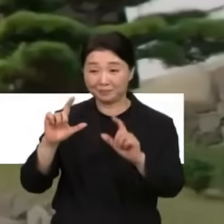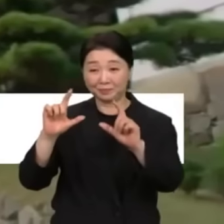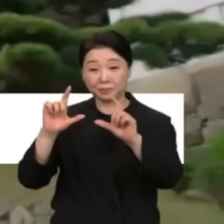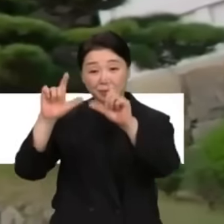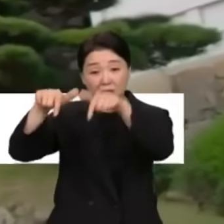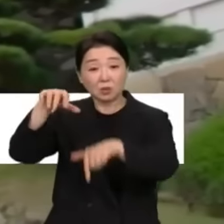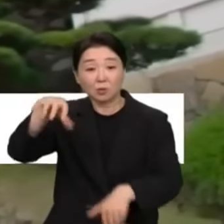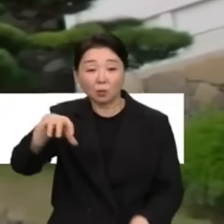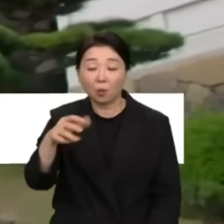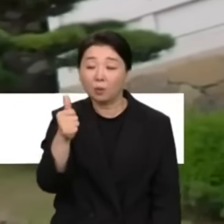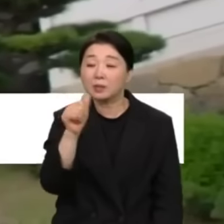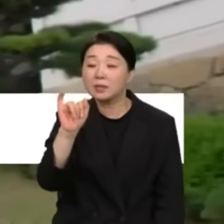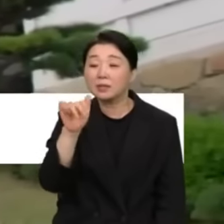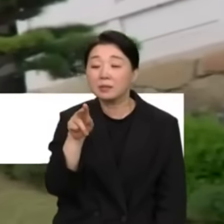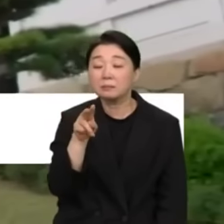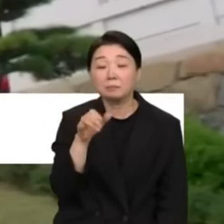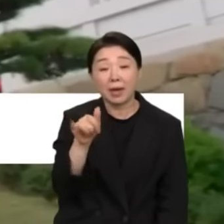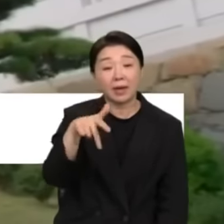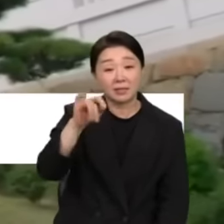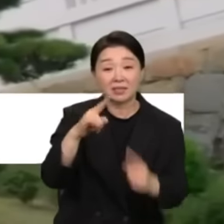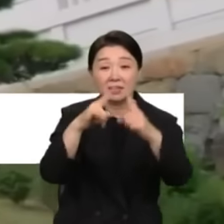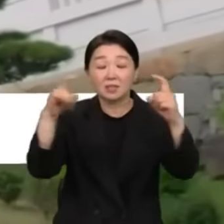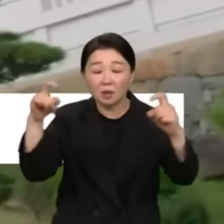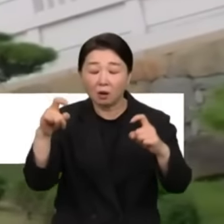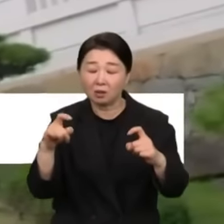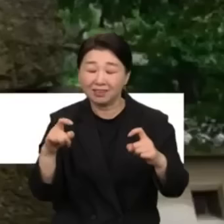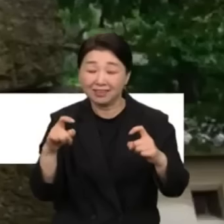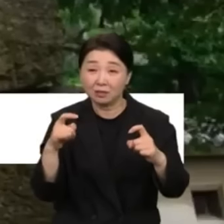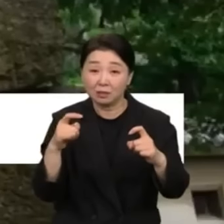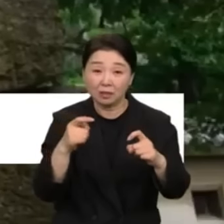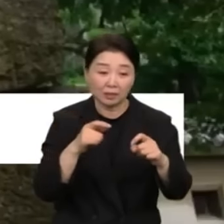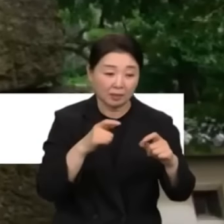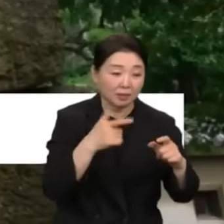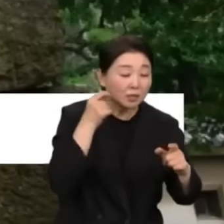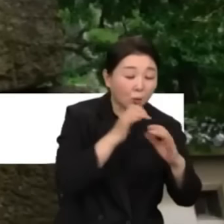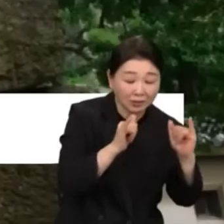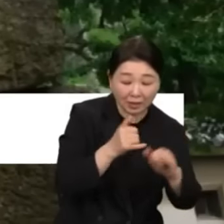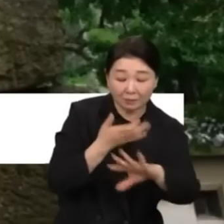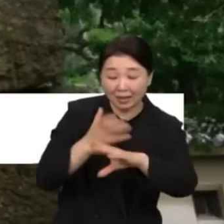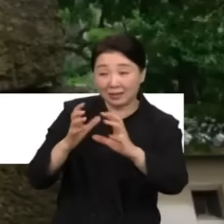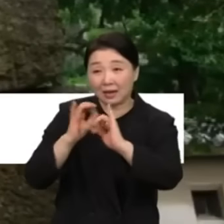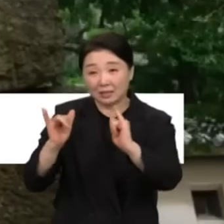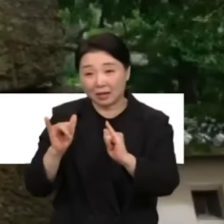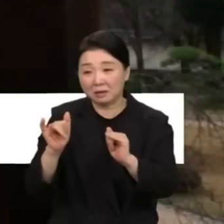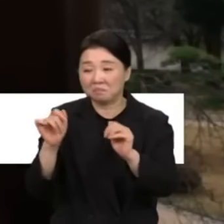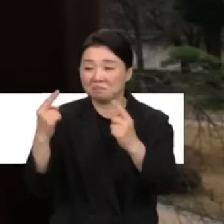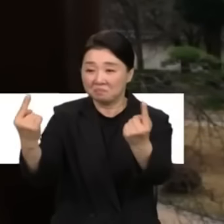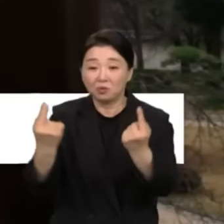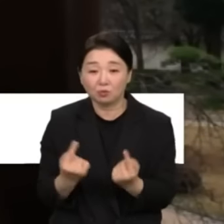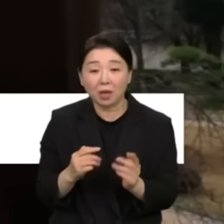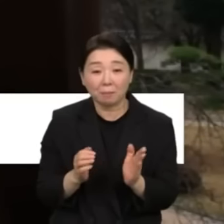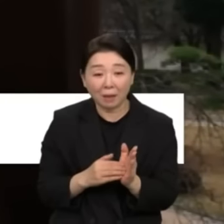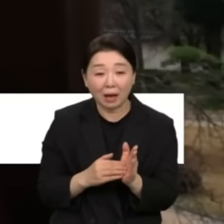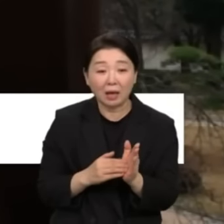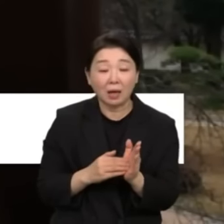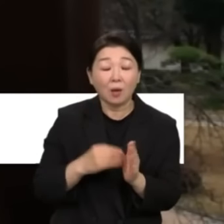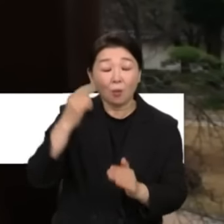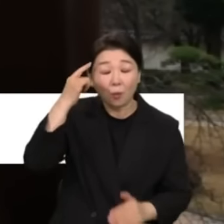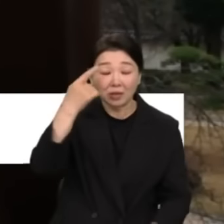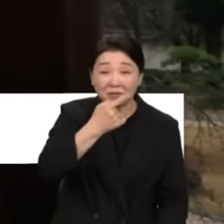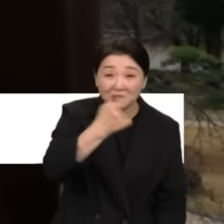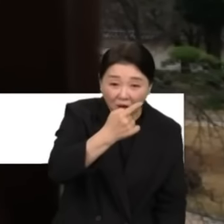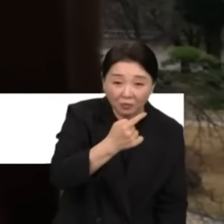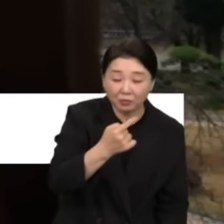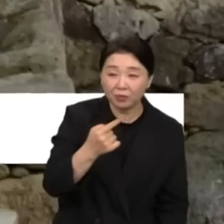관광지인 히메지성은 이중 가격제 도입을 검토 중입니다. 현재 성인 입장료 1,000엔을 외국인에겐 4배까지